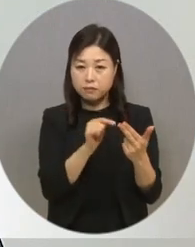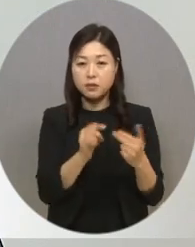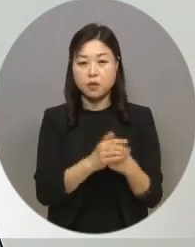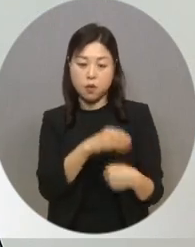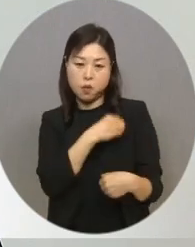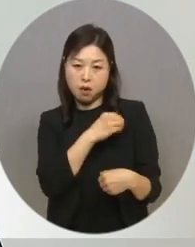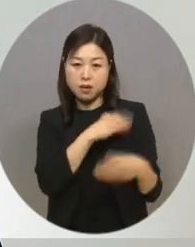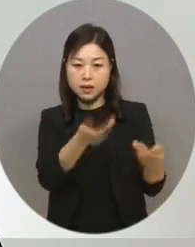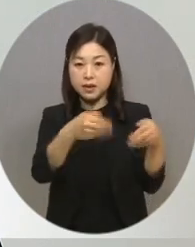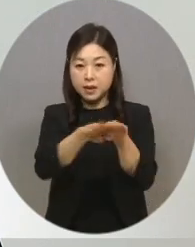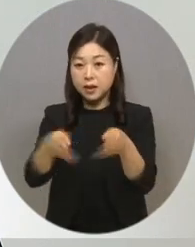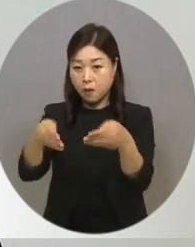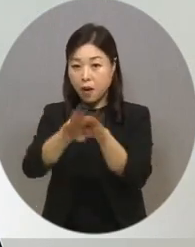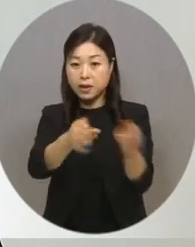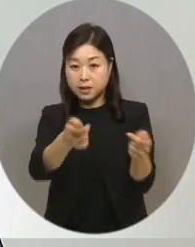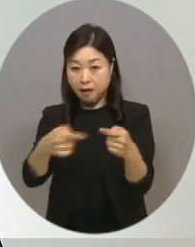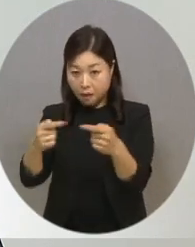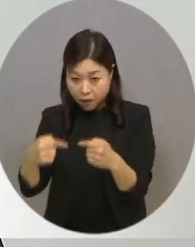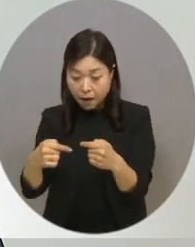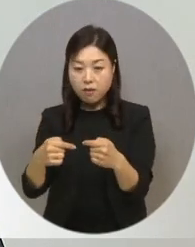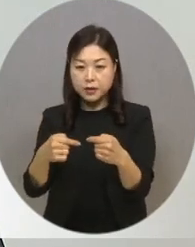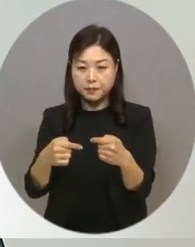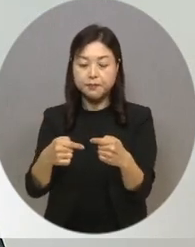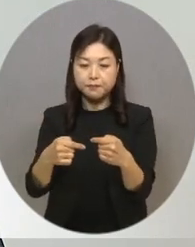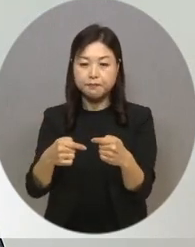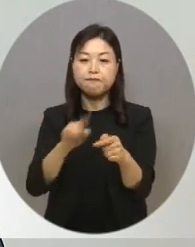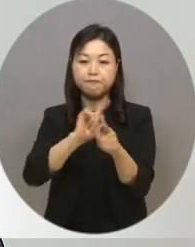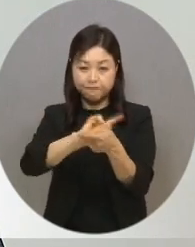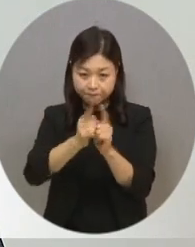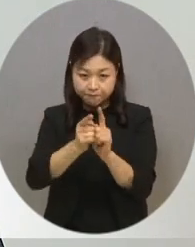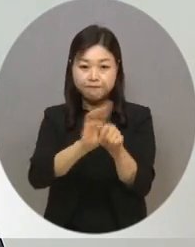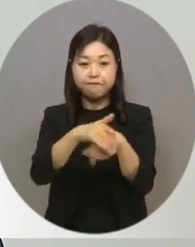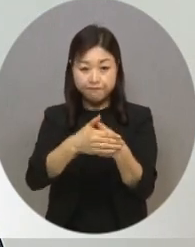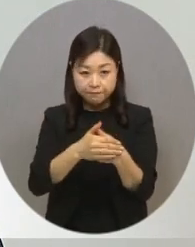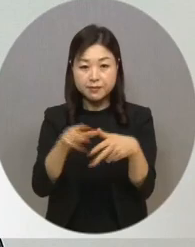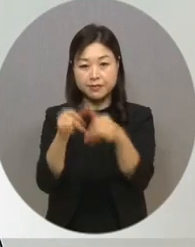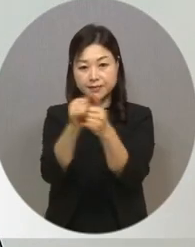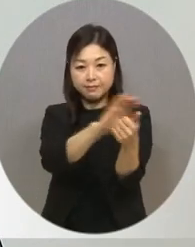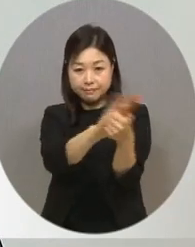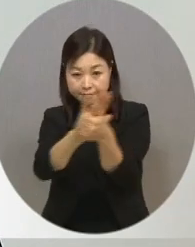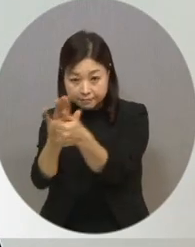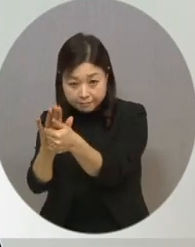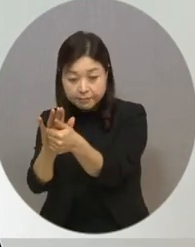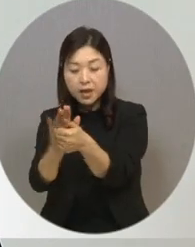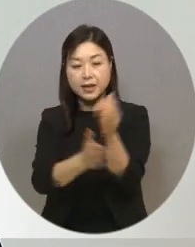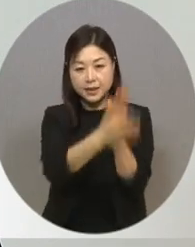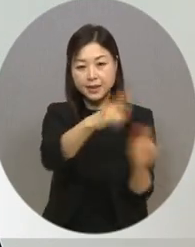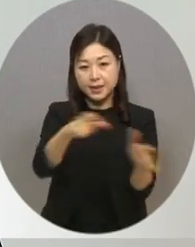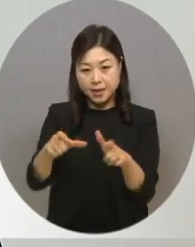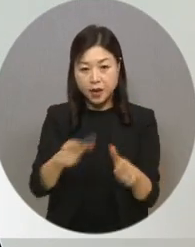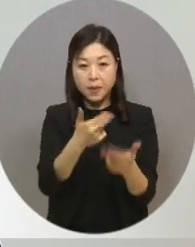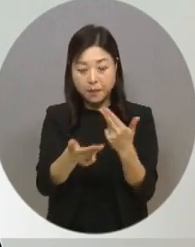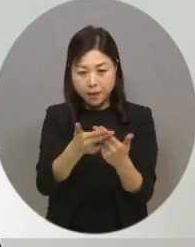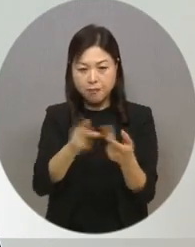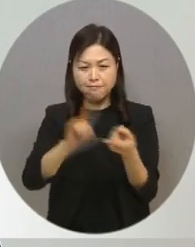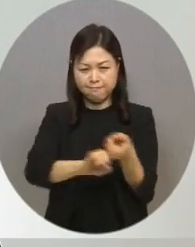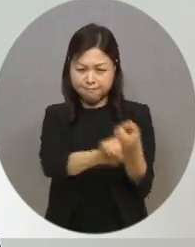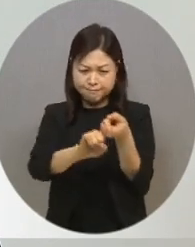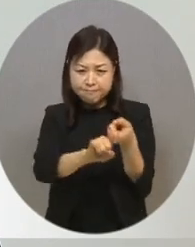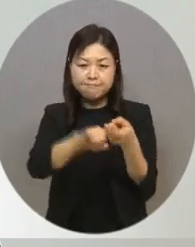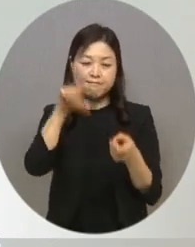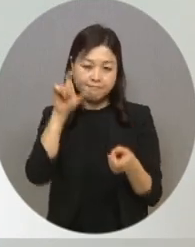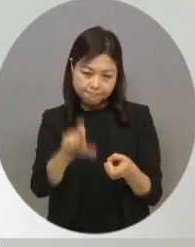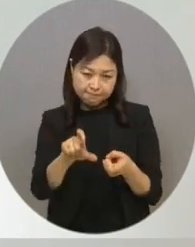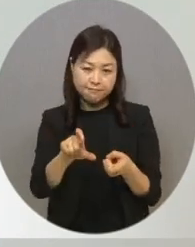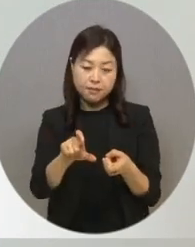협력으로 장애인 서비스를 주도하고 시도협회 동반성장과 강한 연대로 장애인